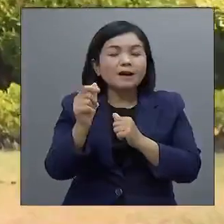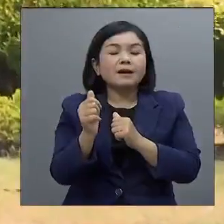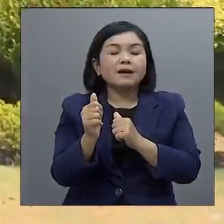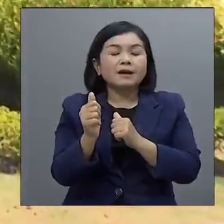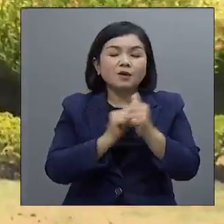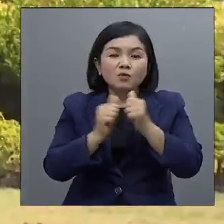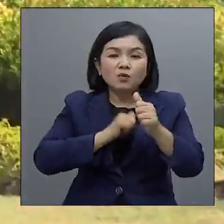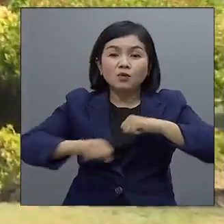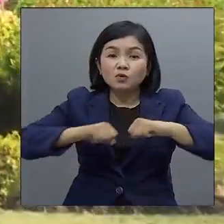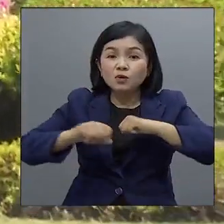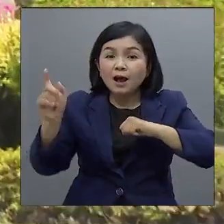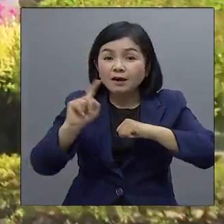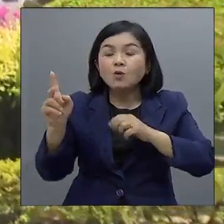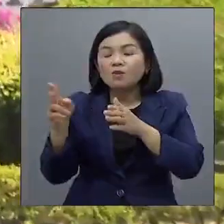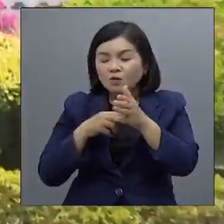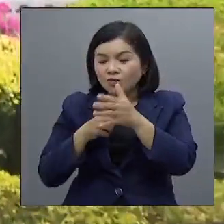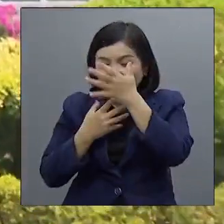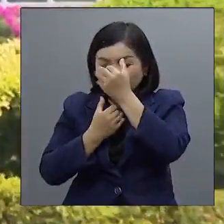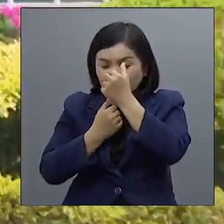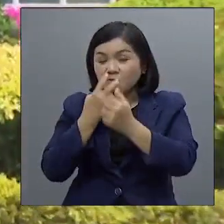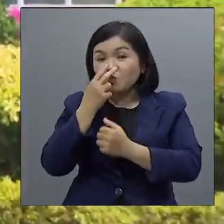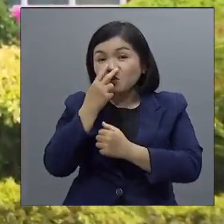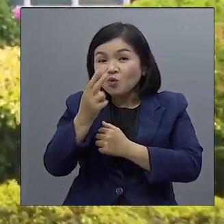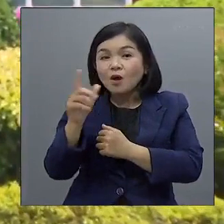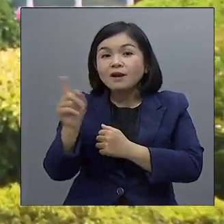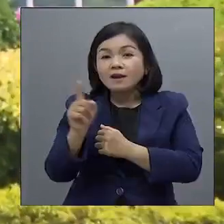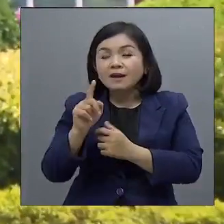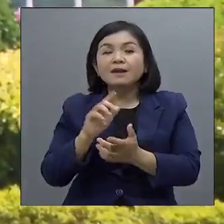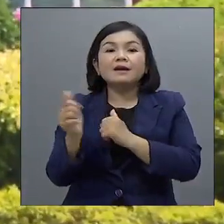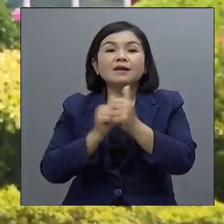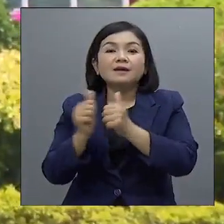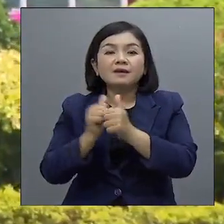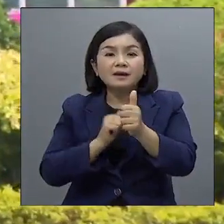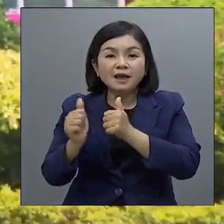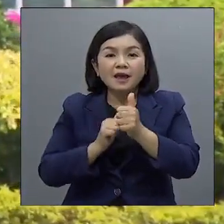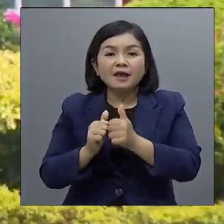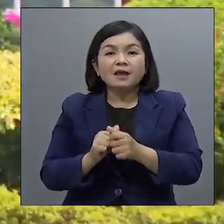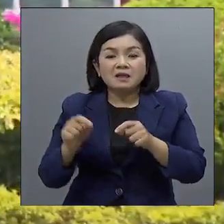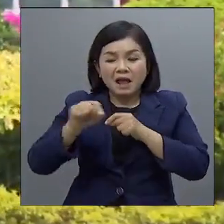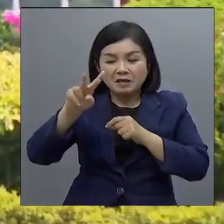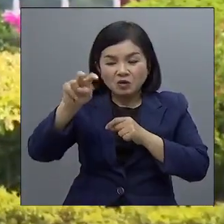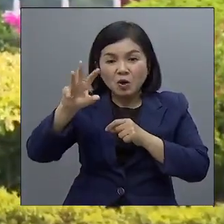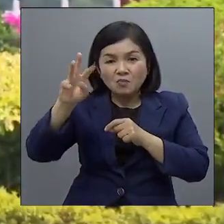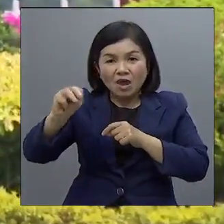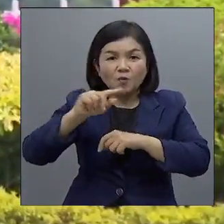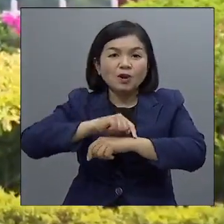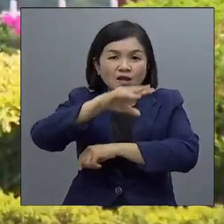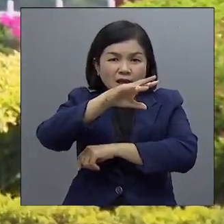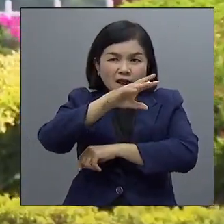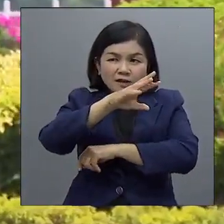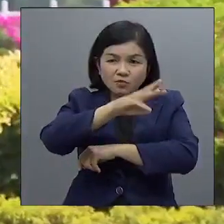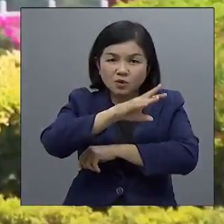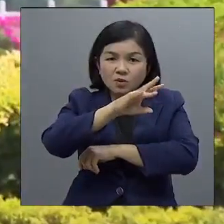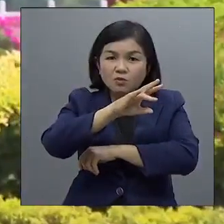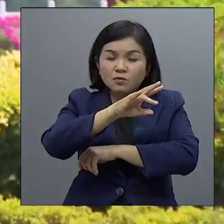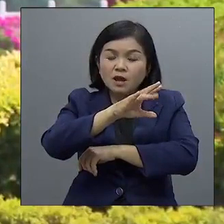าติวันนี้ก็ยังอยู่ที่กรีฑานะครับก็ไปจับตามองที่เทพวิภูริพลบุญสอนที่จะลงแข่งขันในประเภท200เมตรในเวลาประมาณ 17:50 นาทีครับ